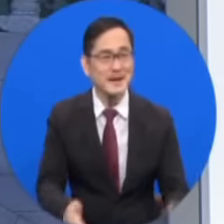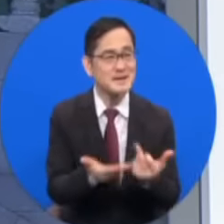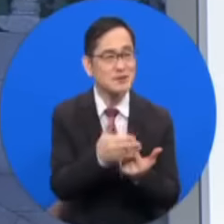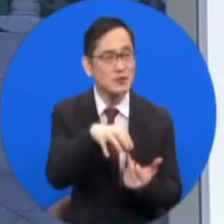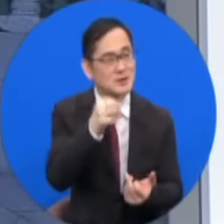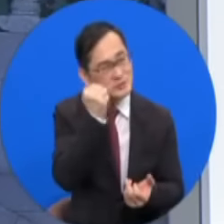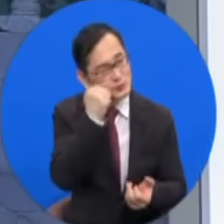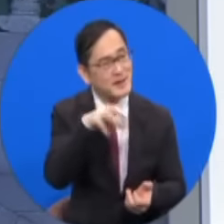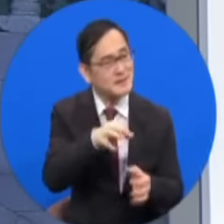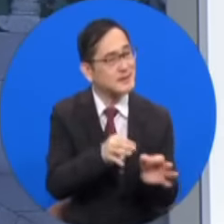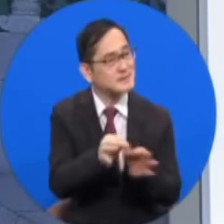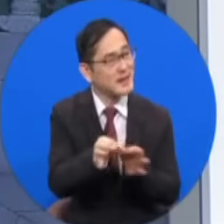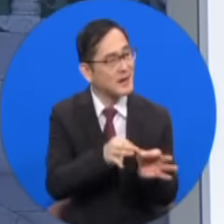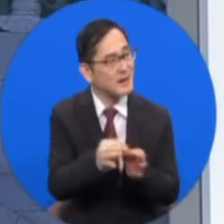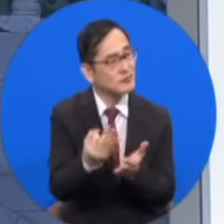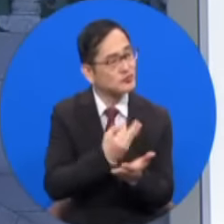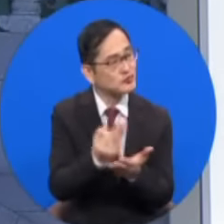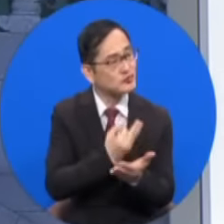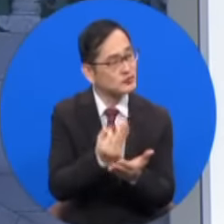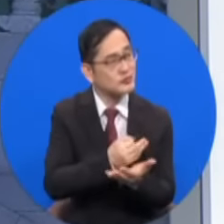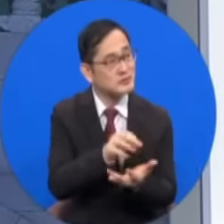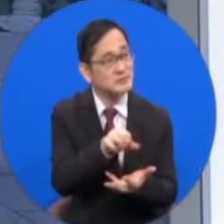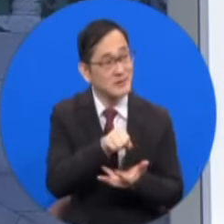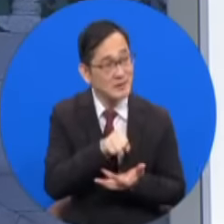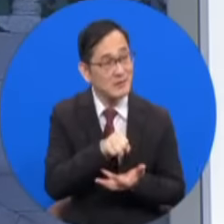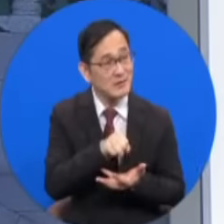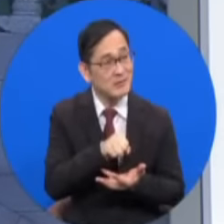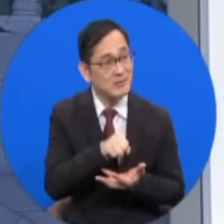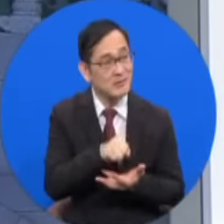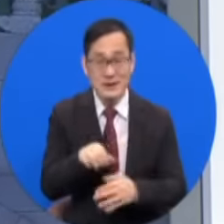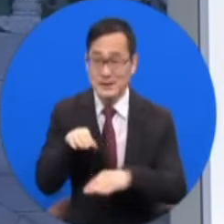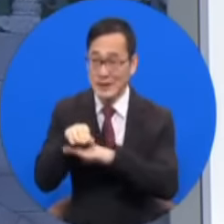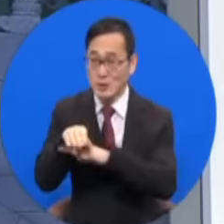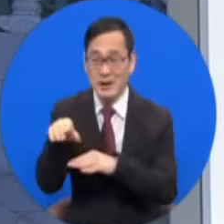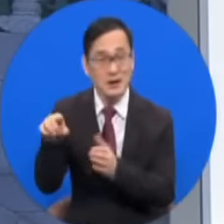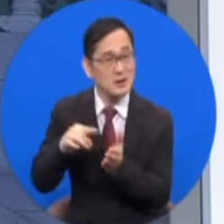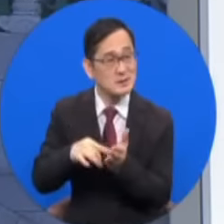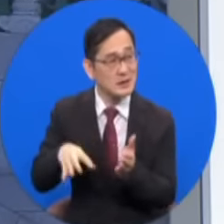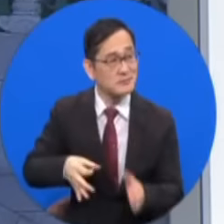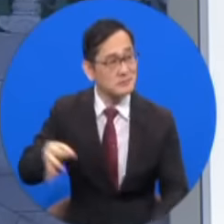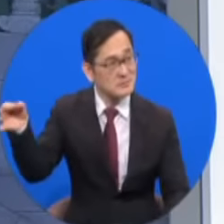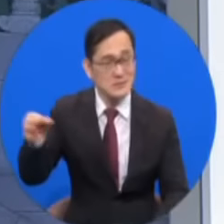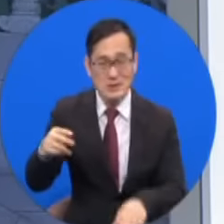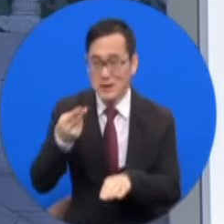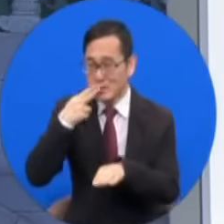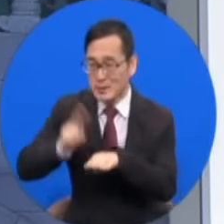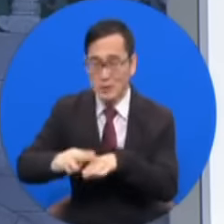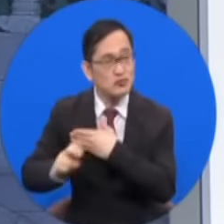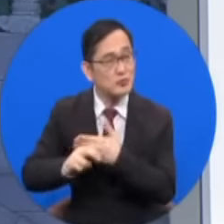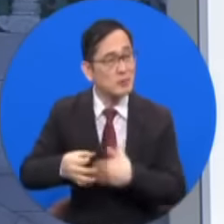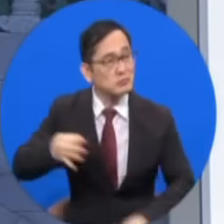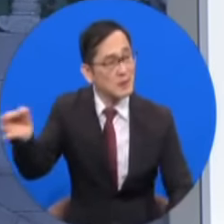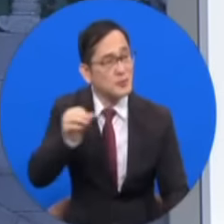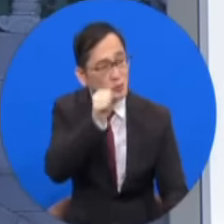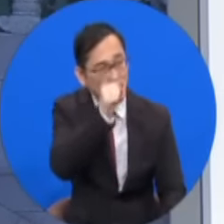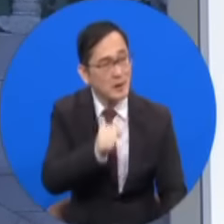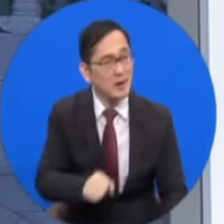거기서 수익이 나오잖아요 그럼 그걸로 동 테로를 냈으면 체납이 안 됐을